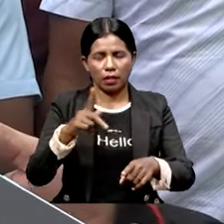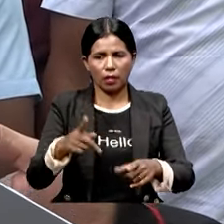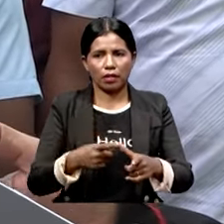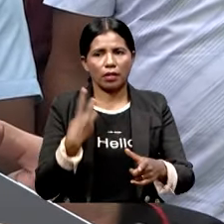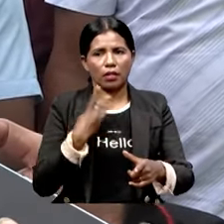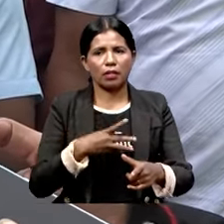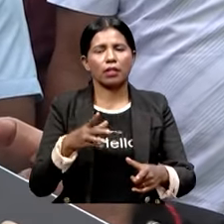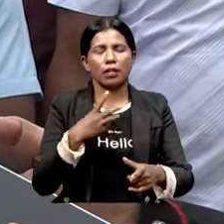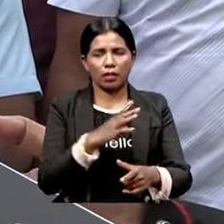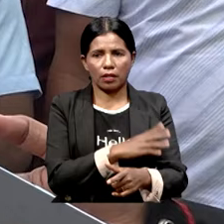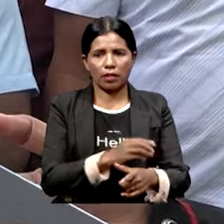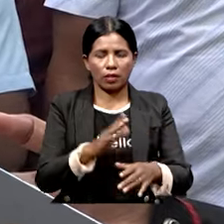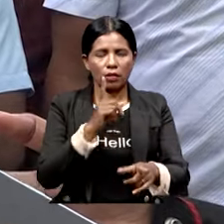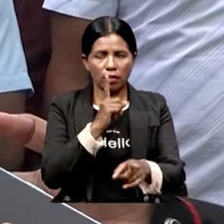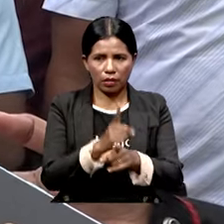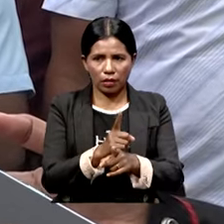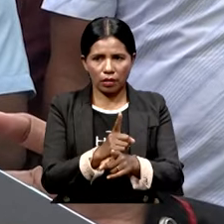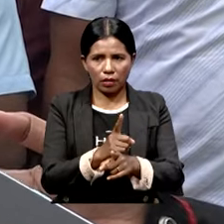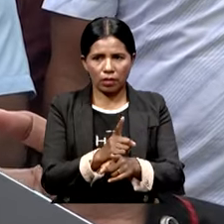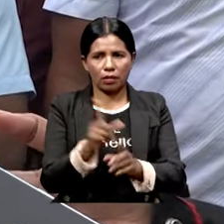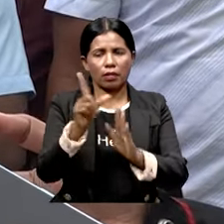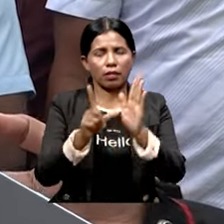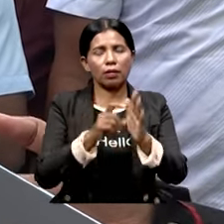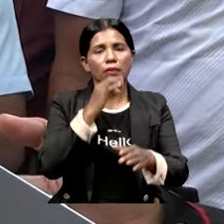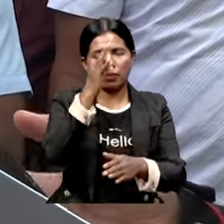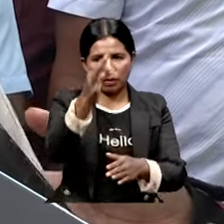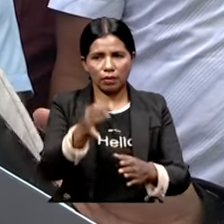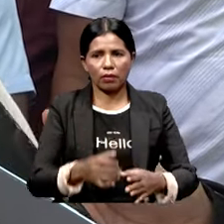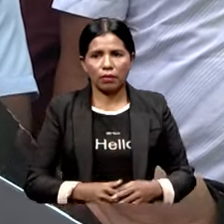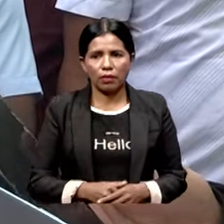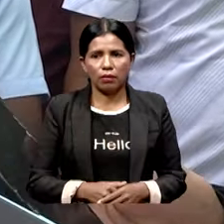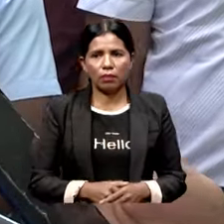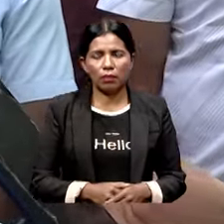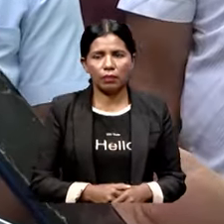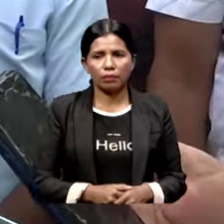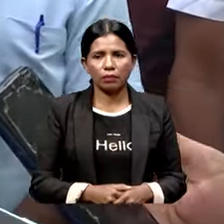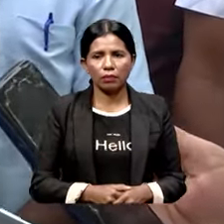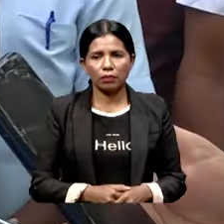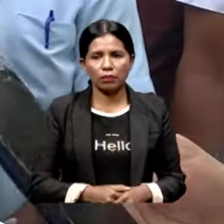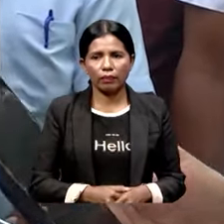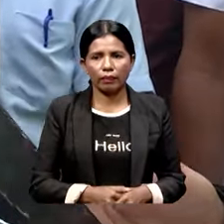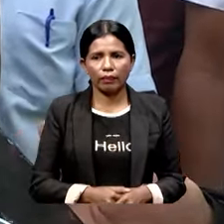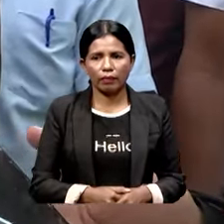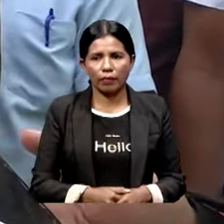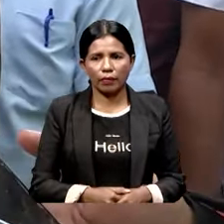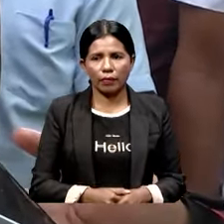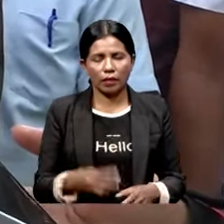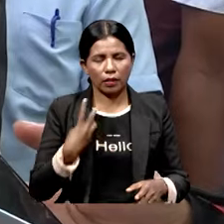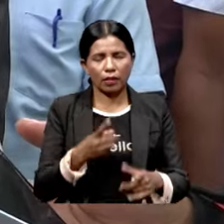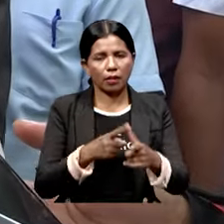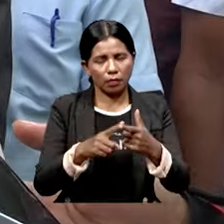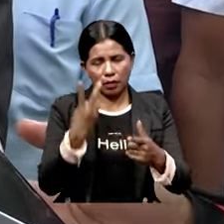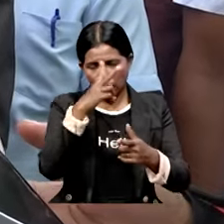ita siang katak buat na belo si sai lia loj ba oi. Isa si hari problema ni ka? Pois ita si hari ba